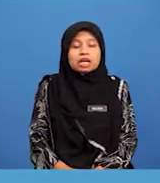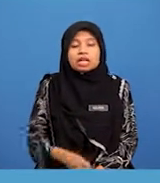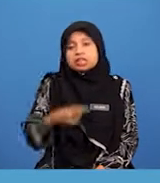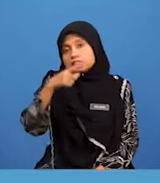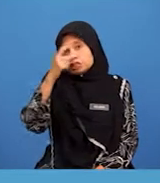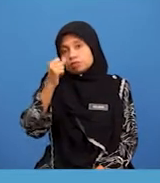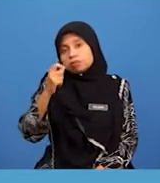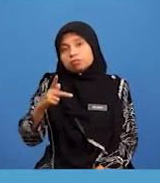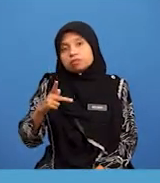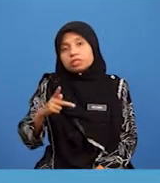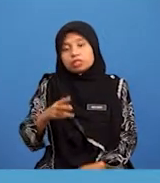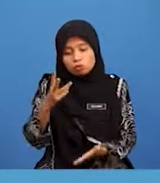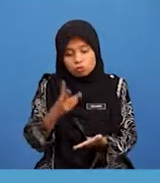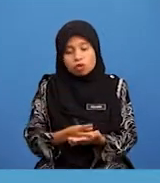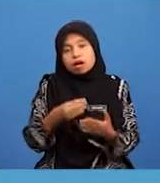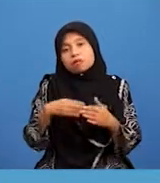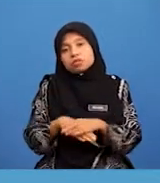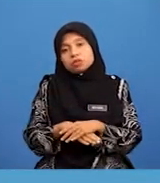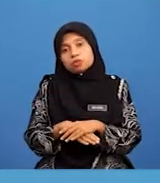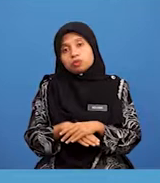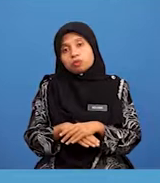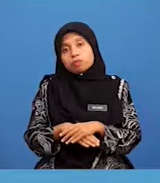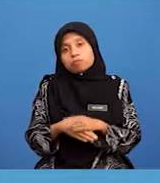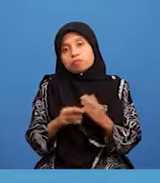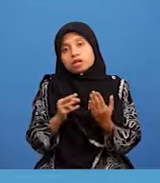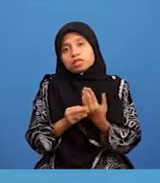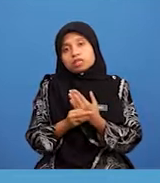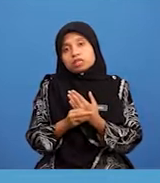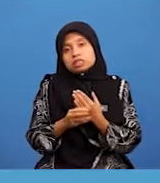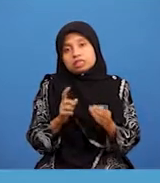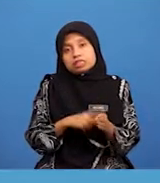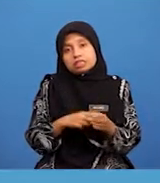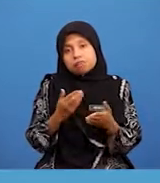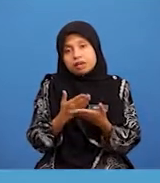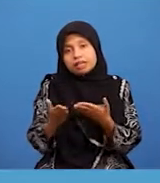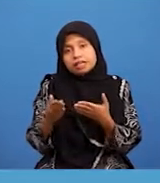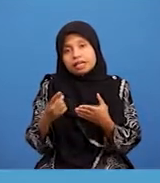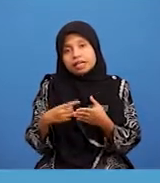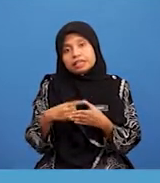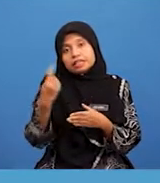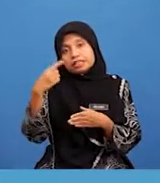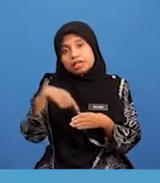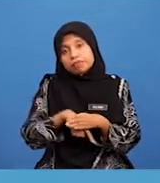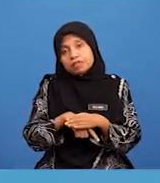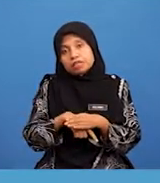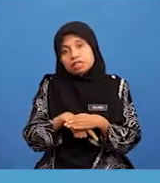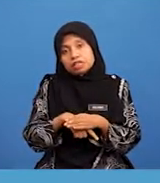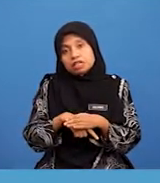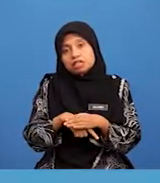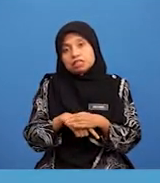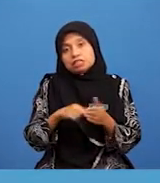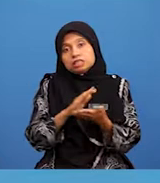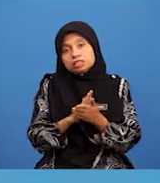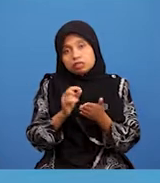Disebabkan wang masuk, maka di bahagian debit akaun bank akan direkod dengan butiran